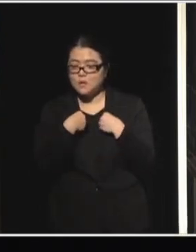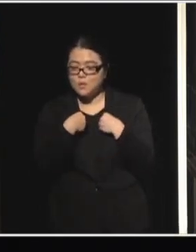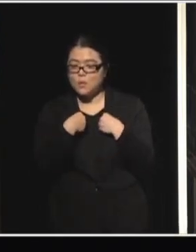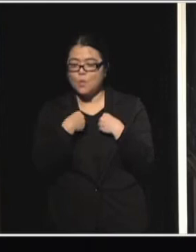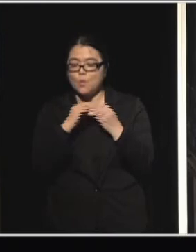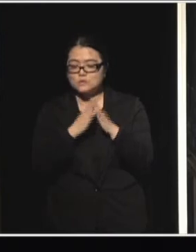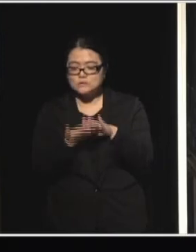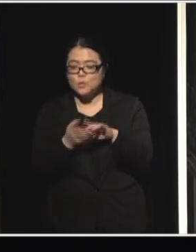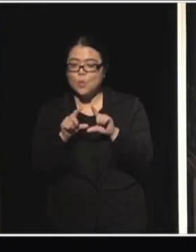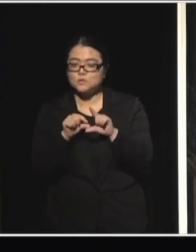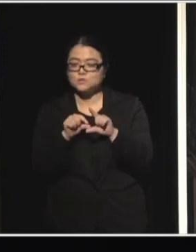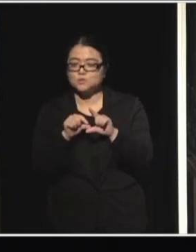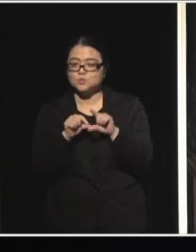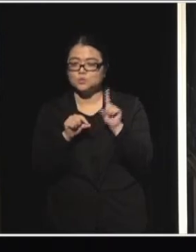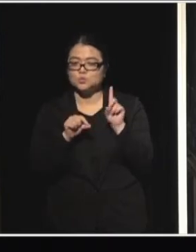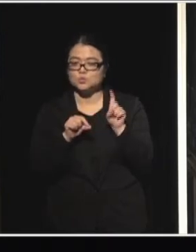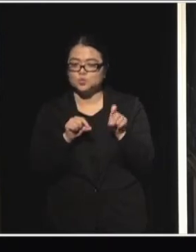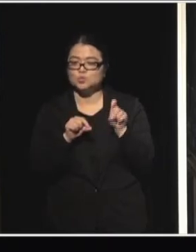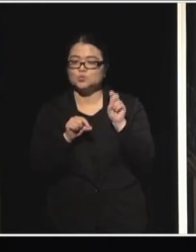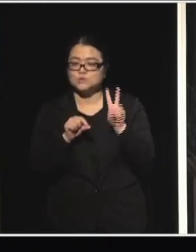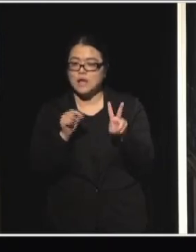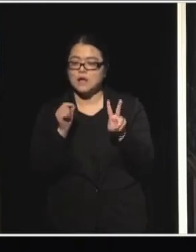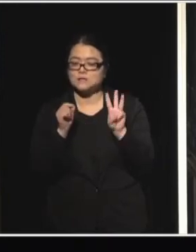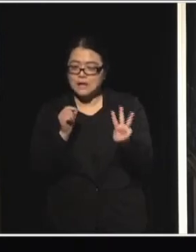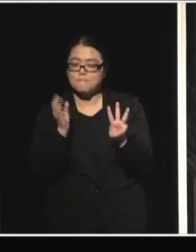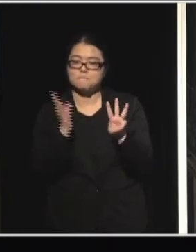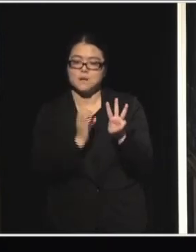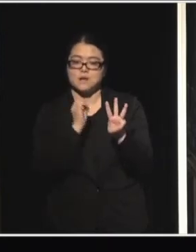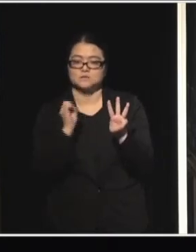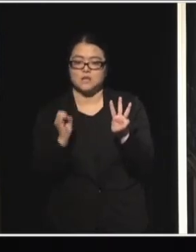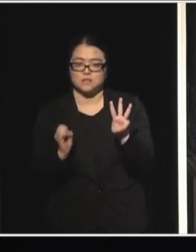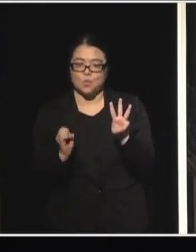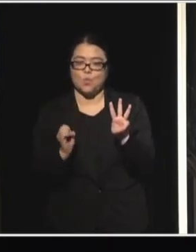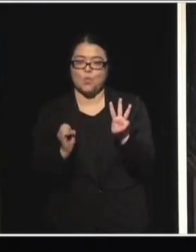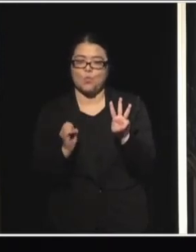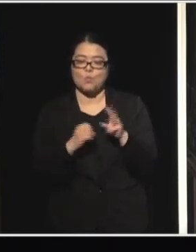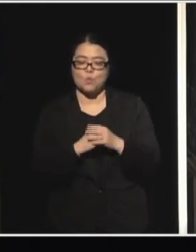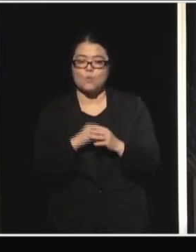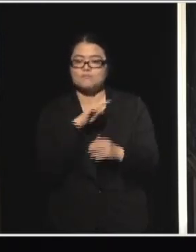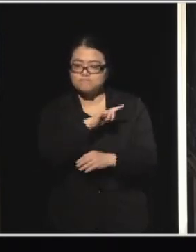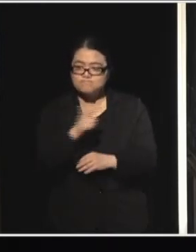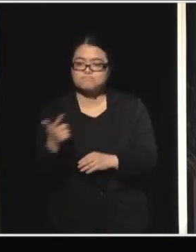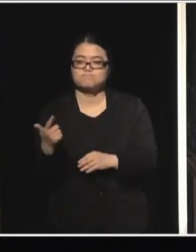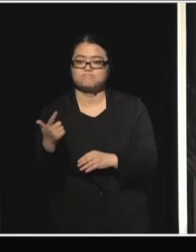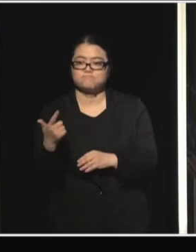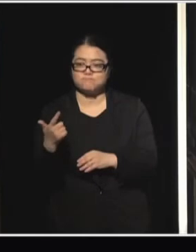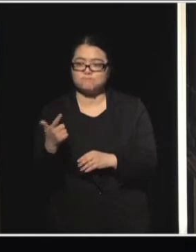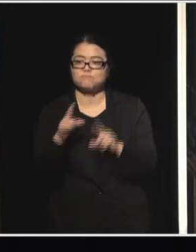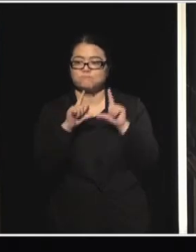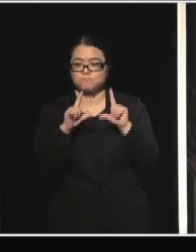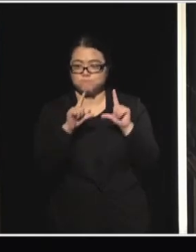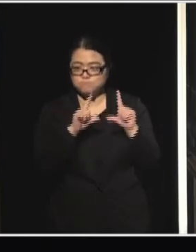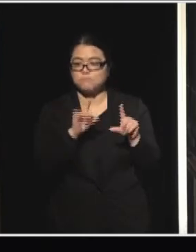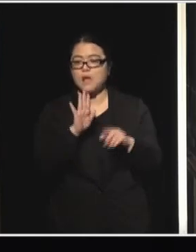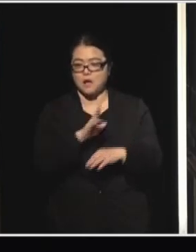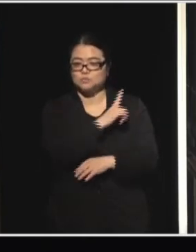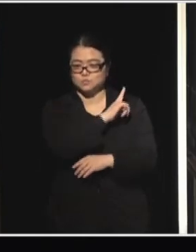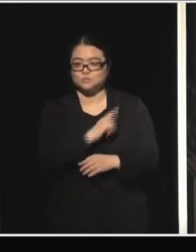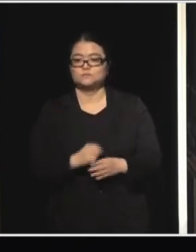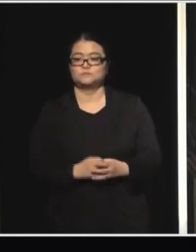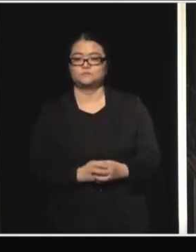新分前合併すると12%はい州の2州では14%とふうに数字が出ていまし